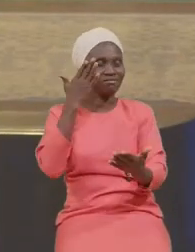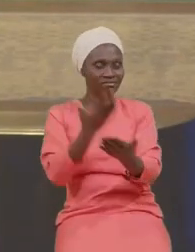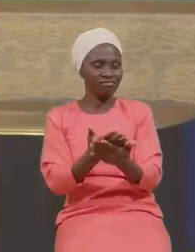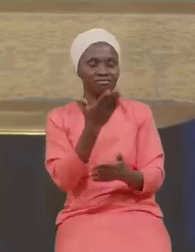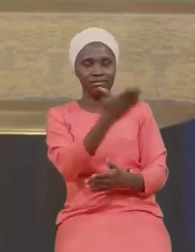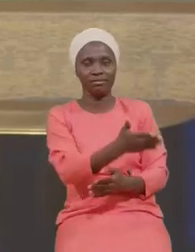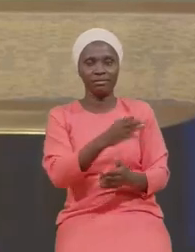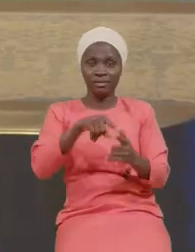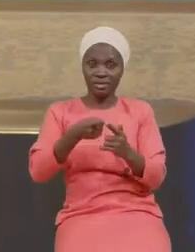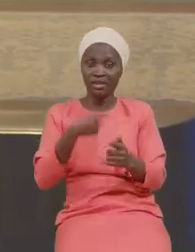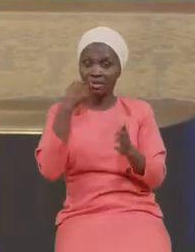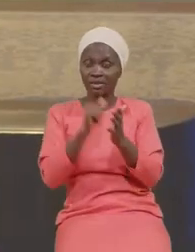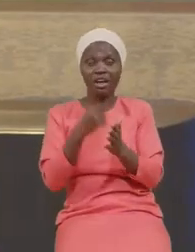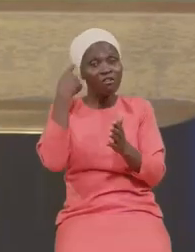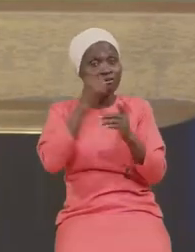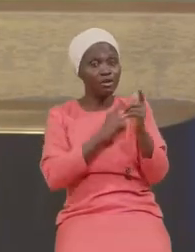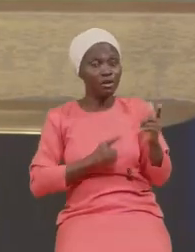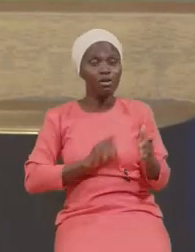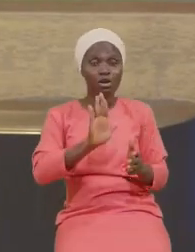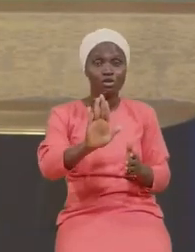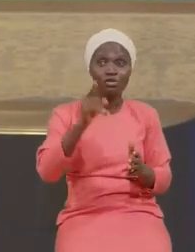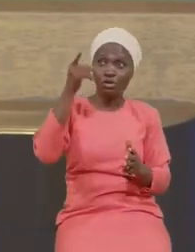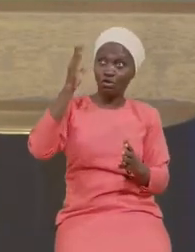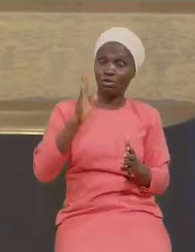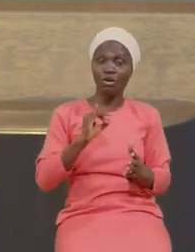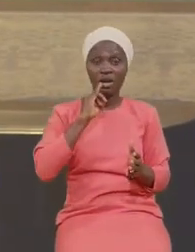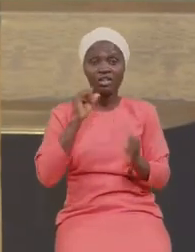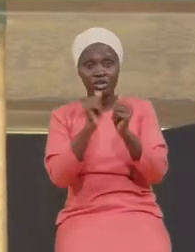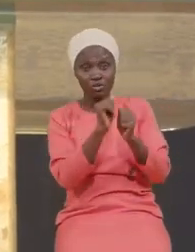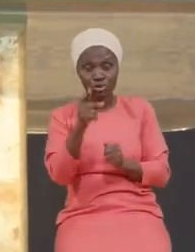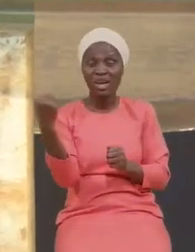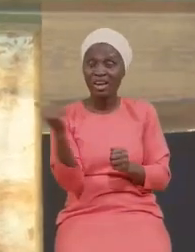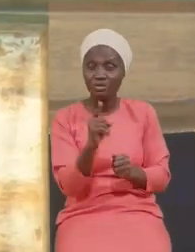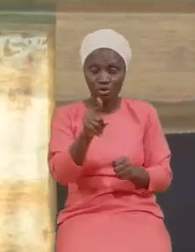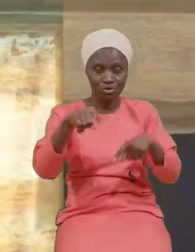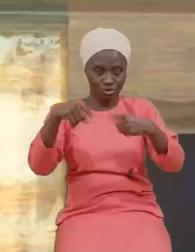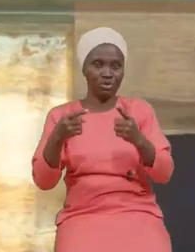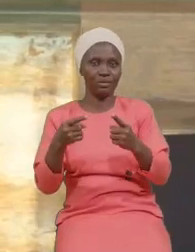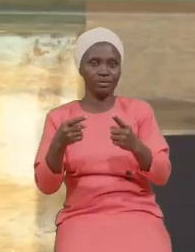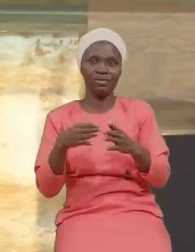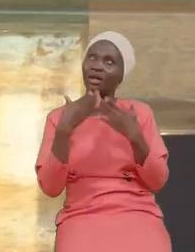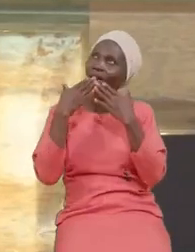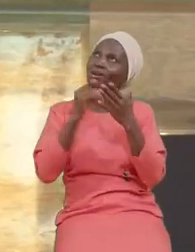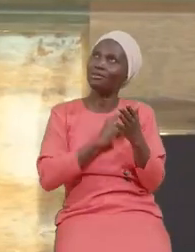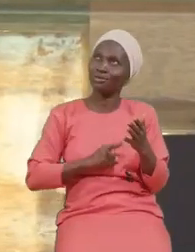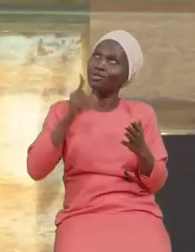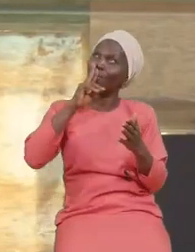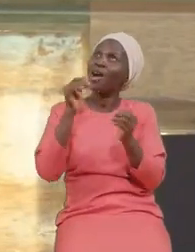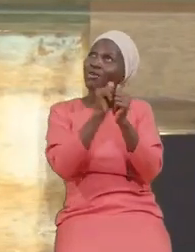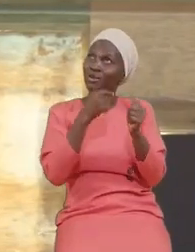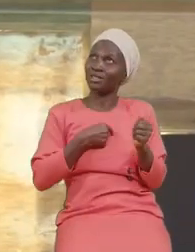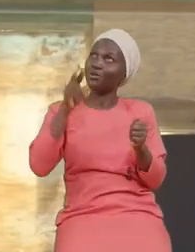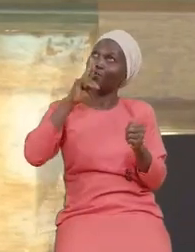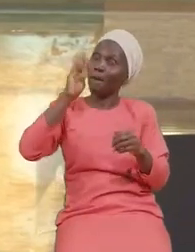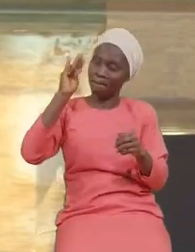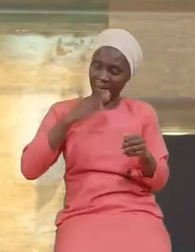arriver là-bas car le dernier ton Dieu est avec toi dans tout ce que tu entreprends Seigneur Dieu merci tu es avec moi tu es à